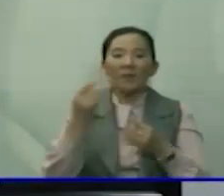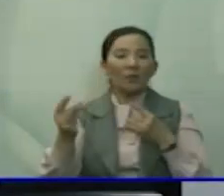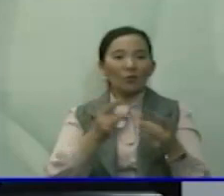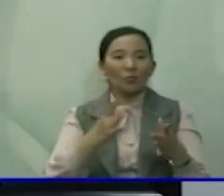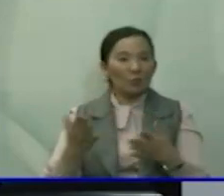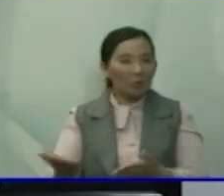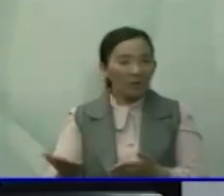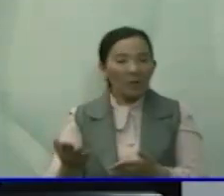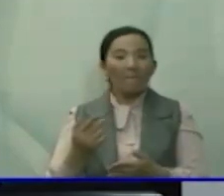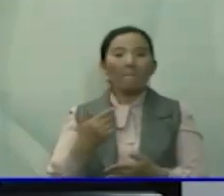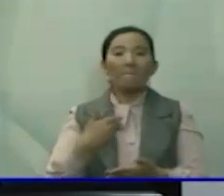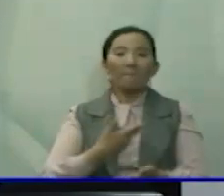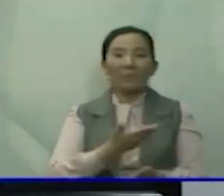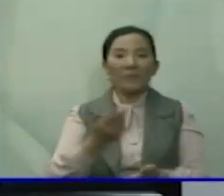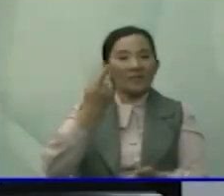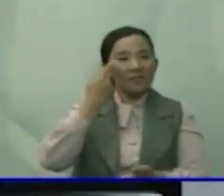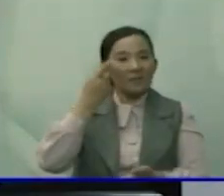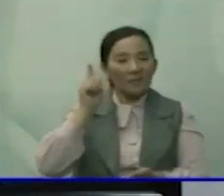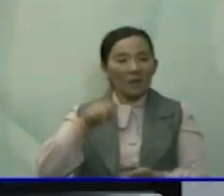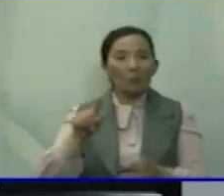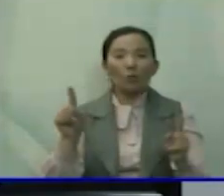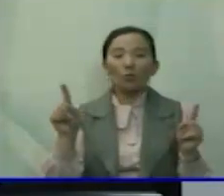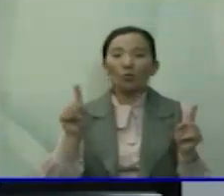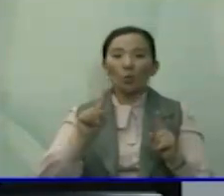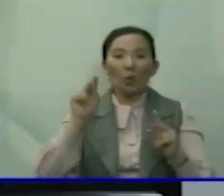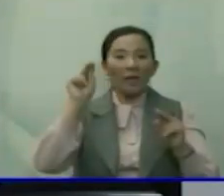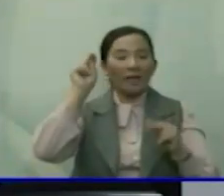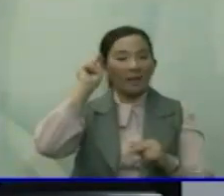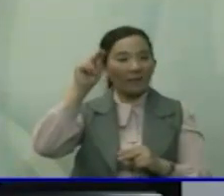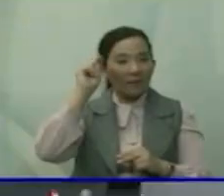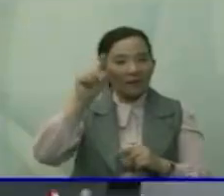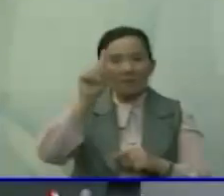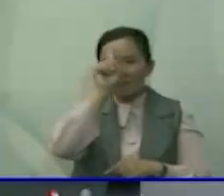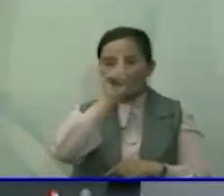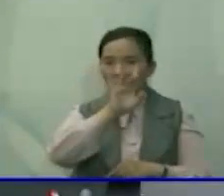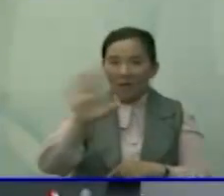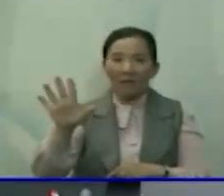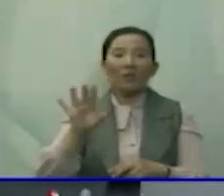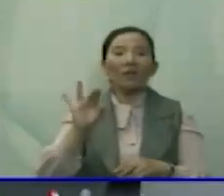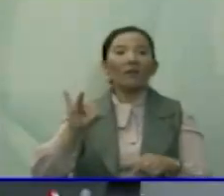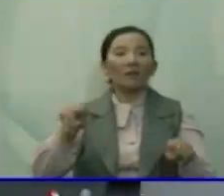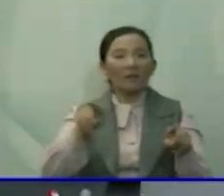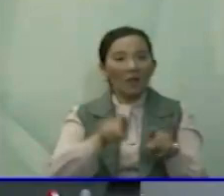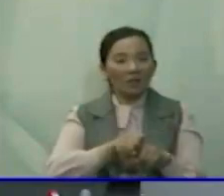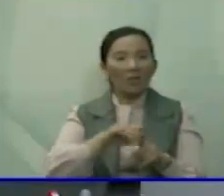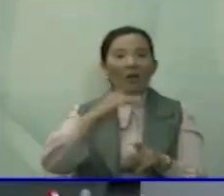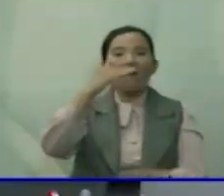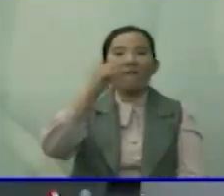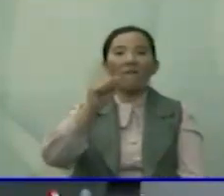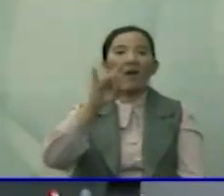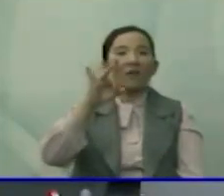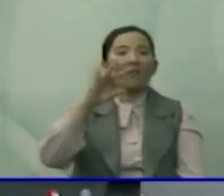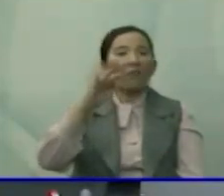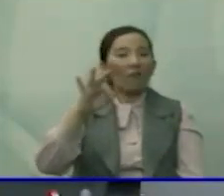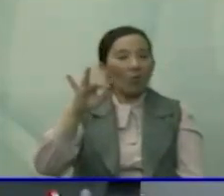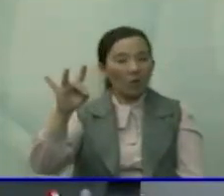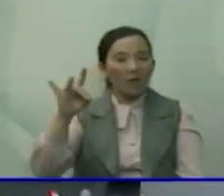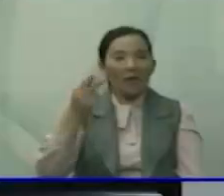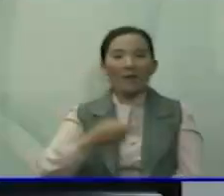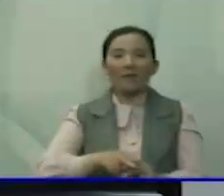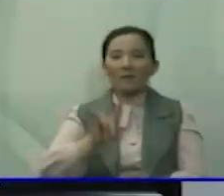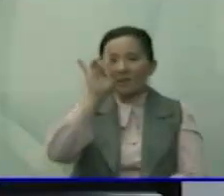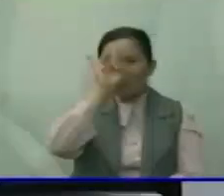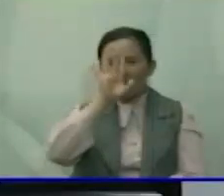мы знаем что китай славен также и фарфором знаменитый